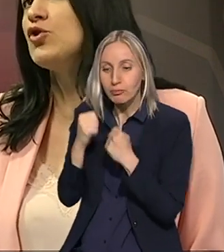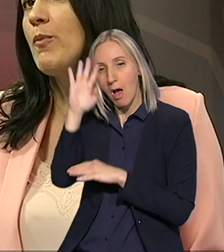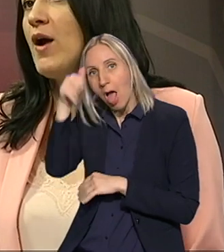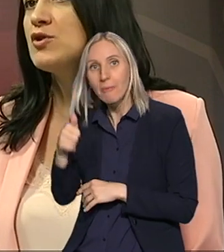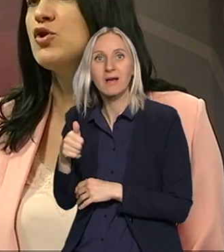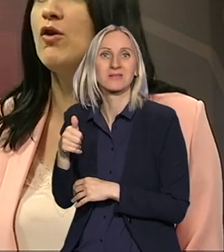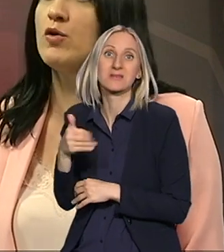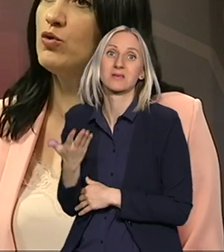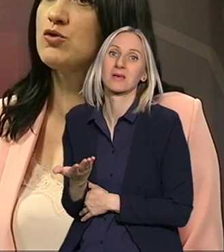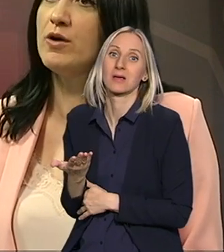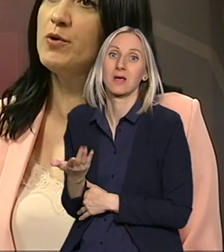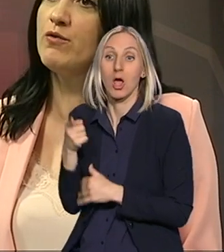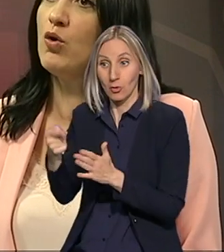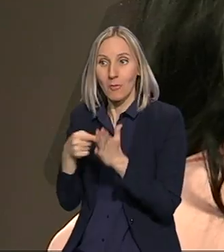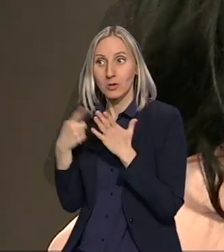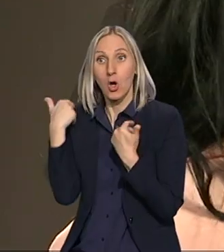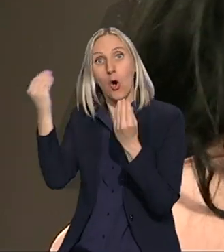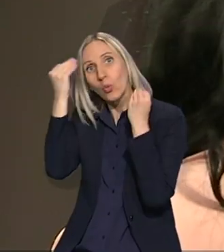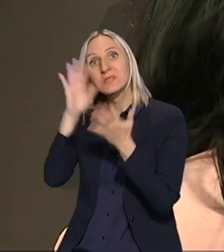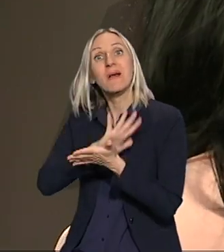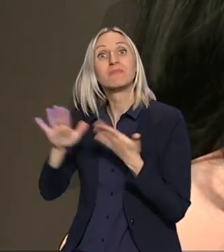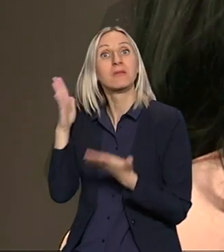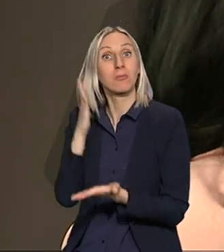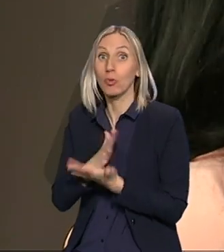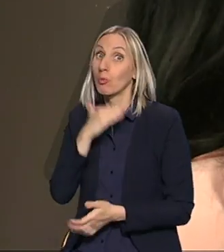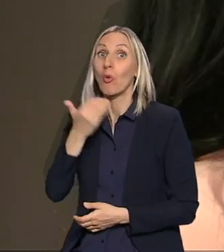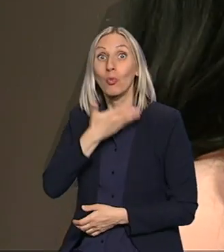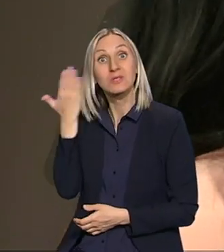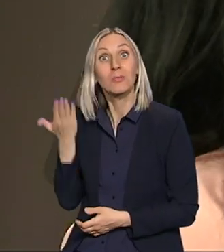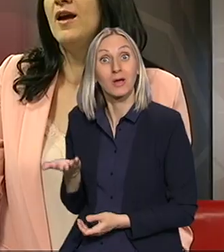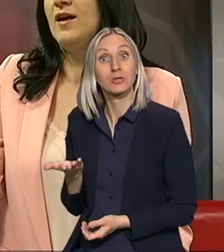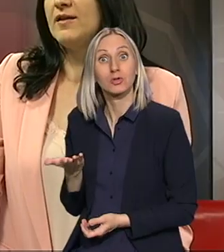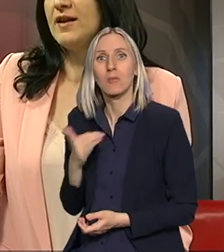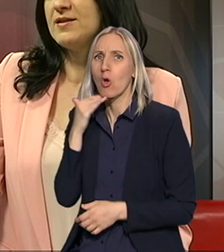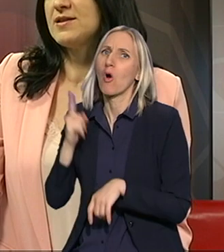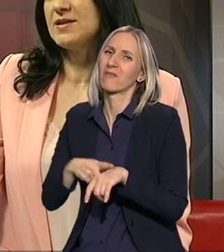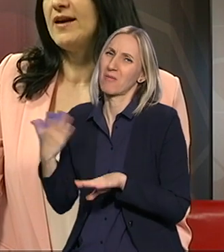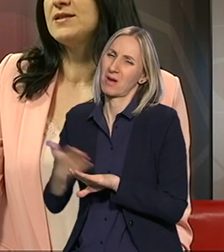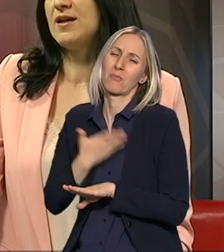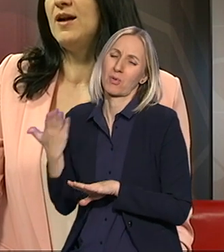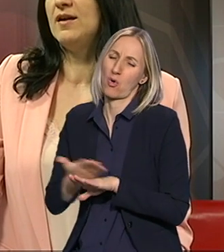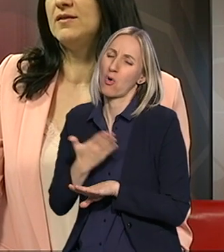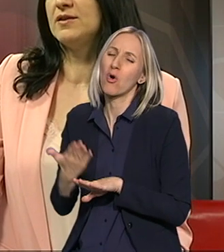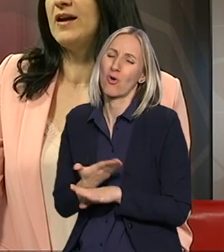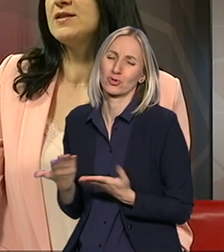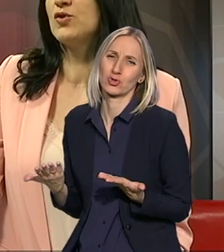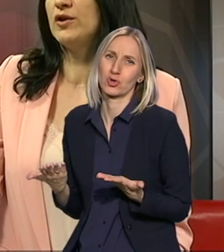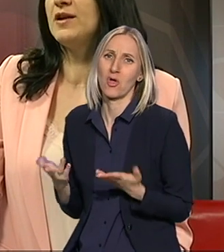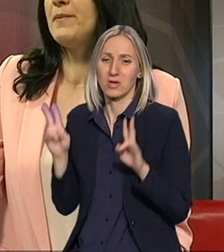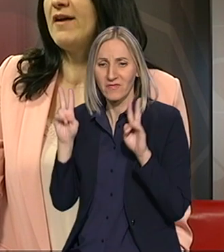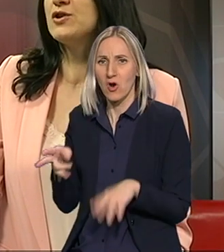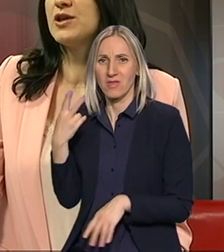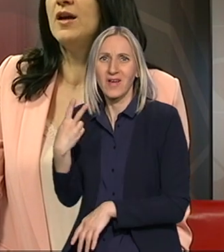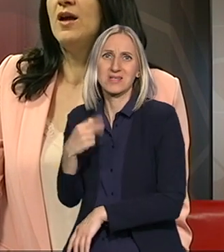jezik. I to pokazuje ovaj kurs koji je bio vrlo uspešan. Dosta je vremena prošlo, mislim da je zaista 20